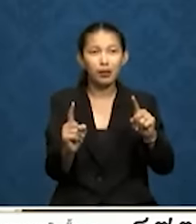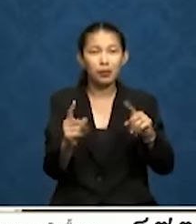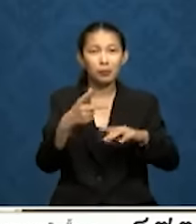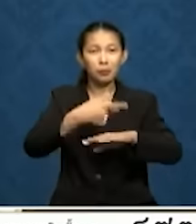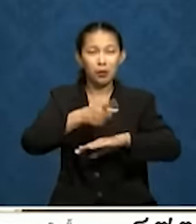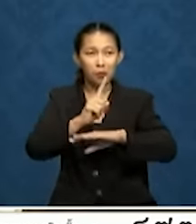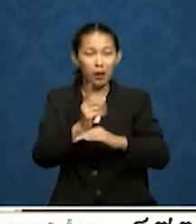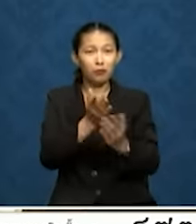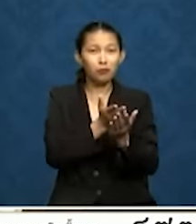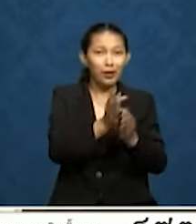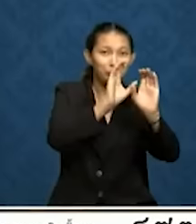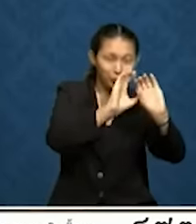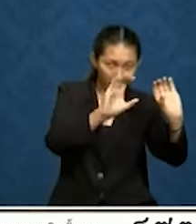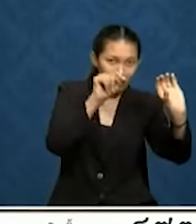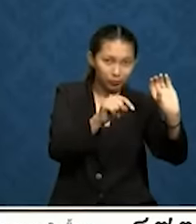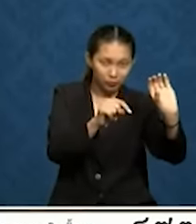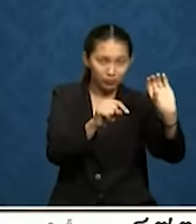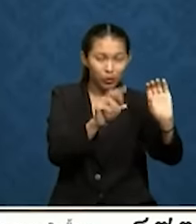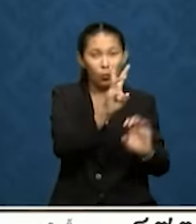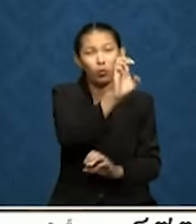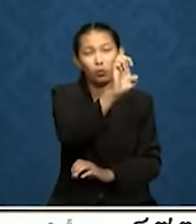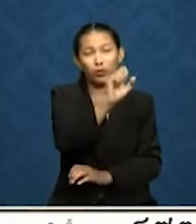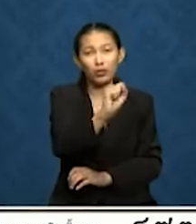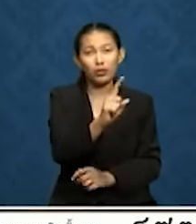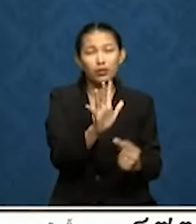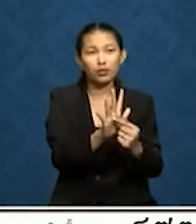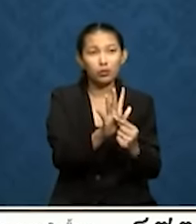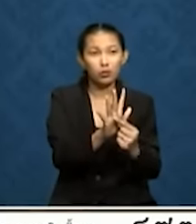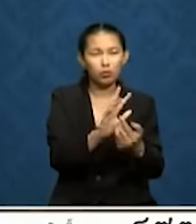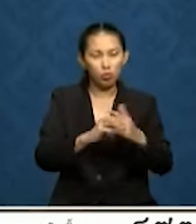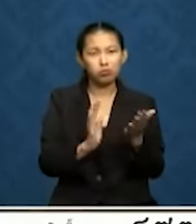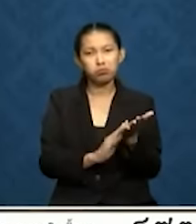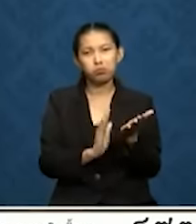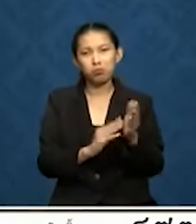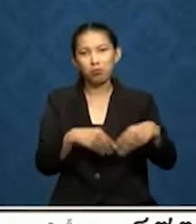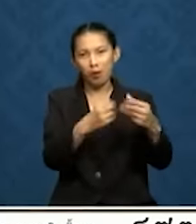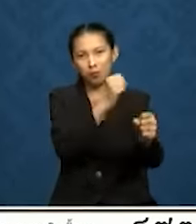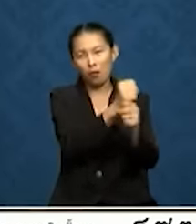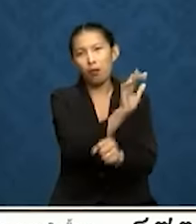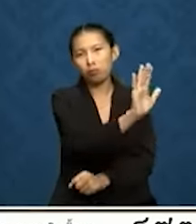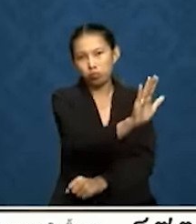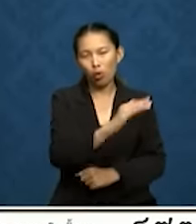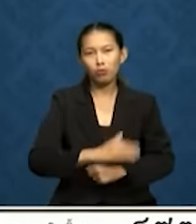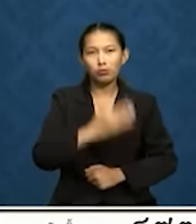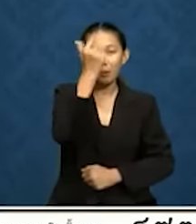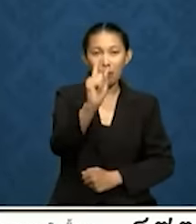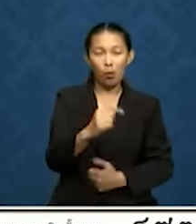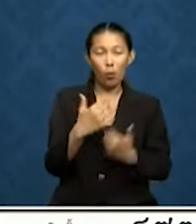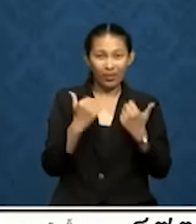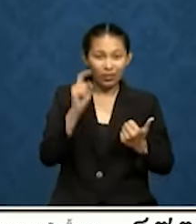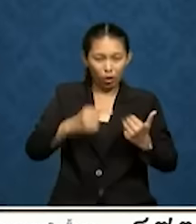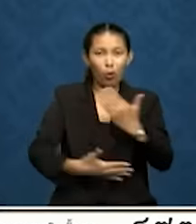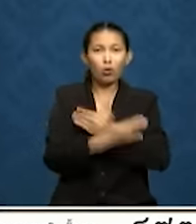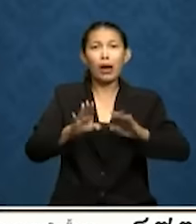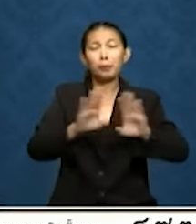านรัฐบาลครับท่านวิสุทธิ์แชรุณครับผมชื่นชมการทำงานของท่านครับท่านก็บอกว่าวันนี้ต้องเปิดโอก